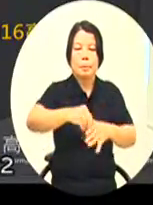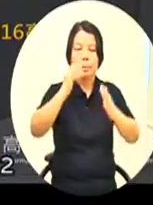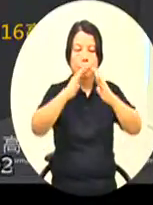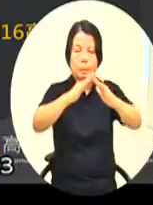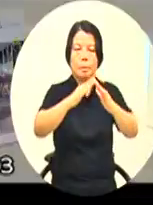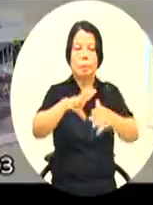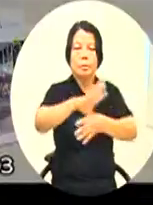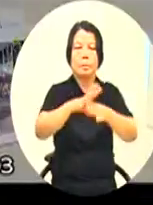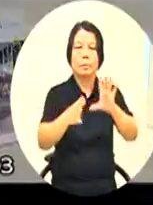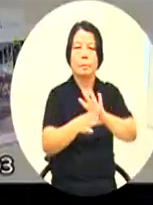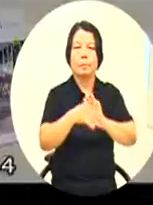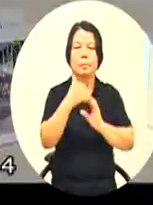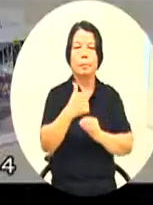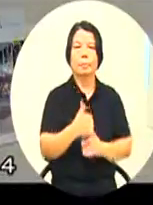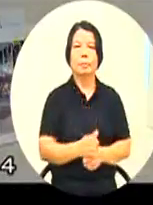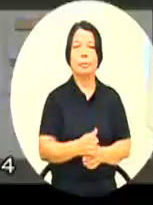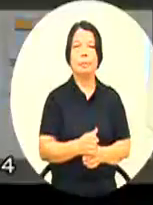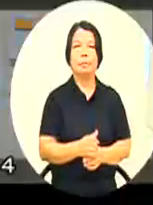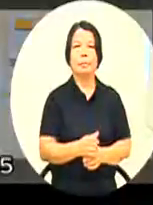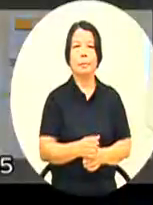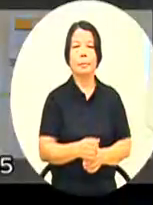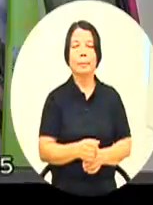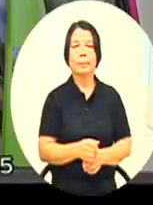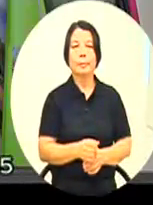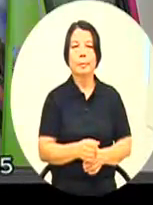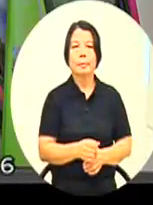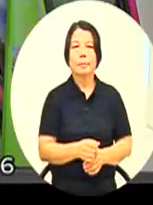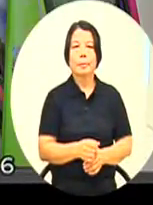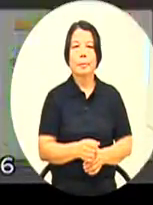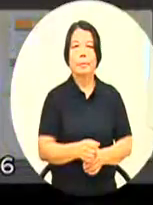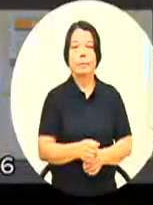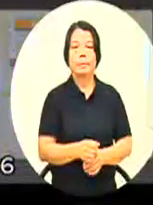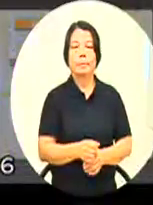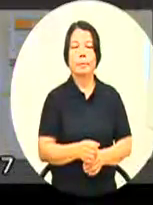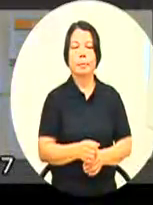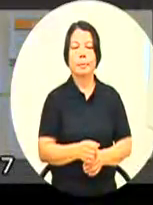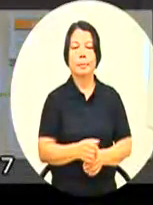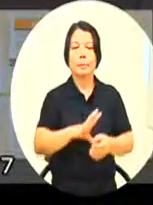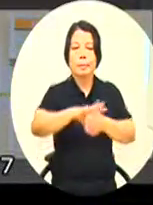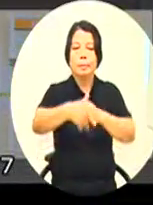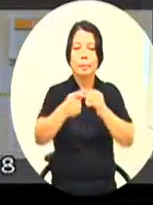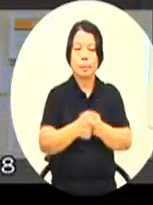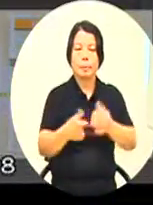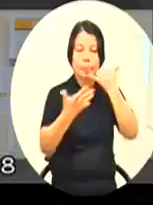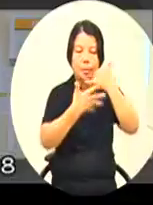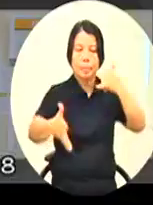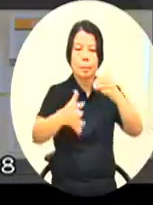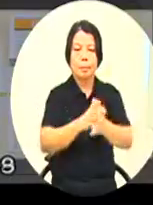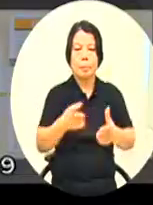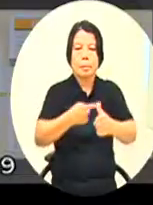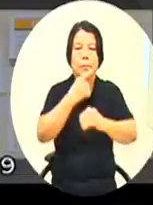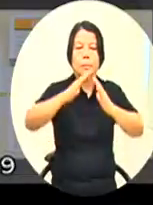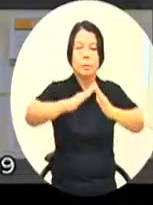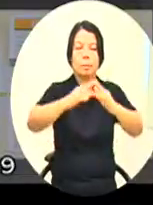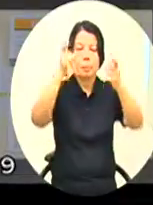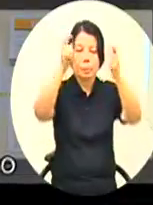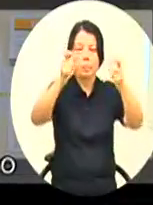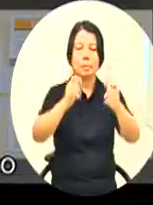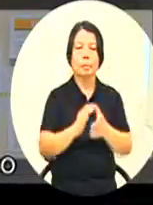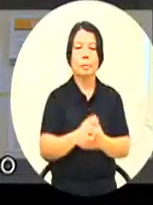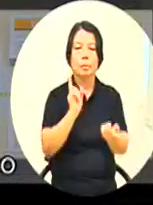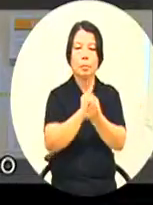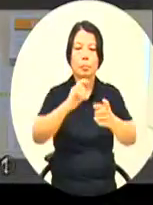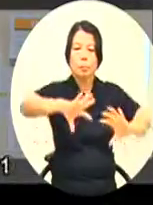化气质。下一页，下一页。然后包括我们的海洋首都高雄，这个是我们